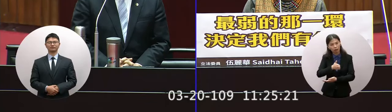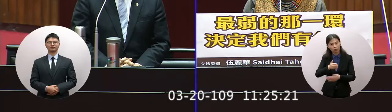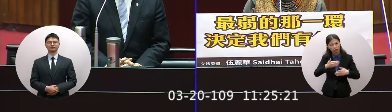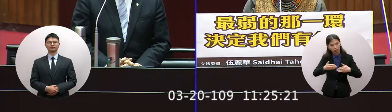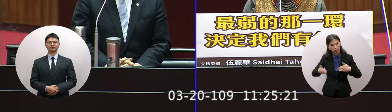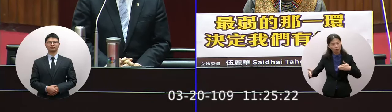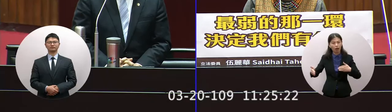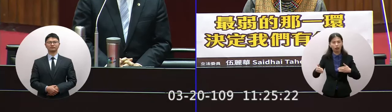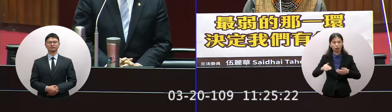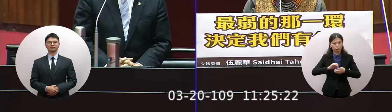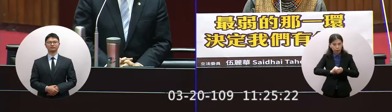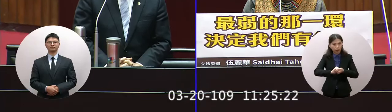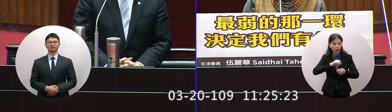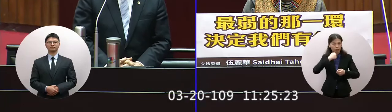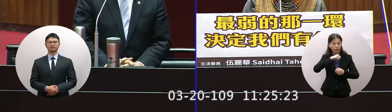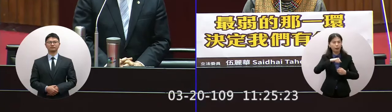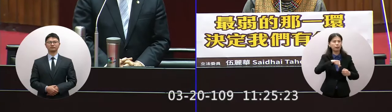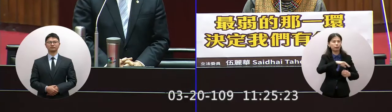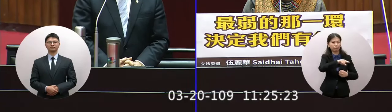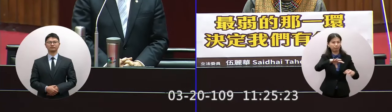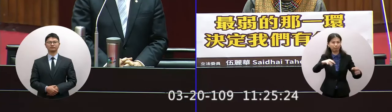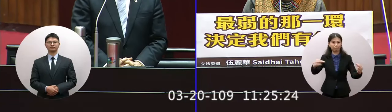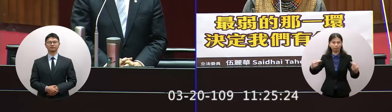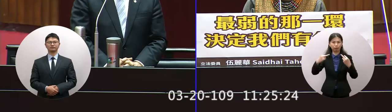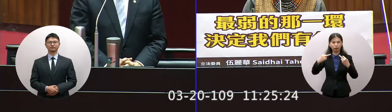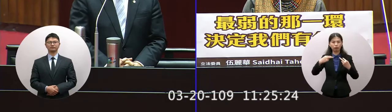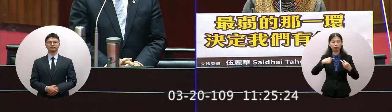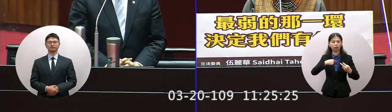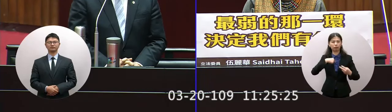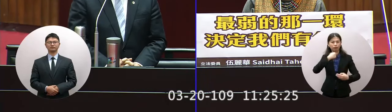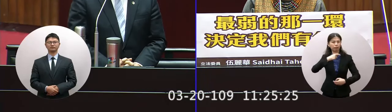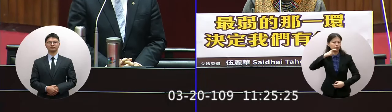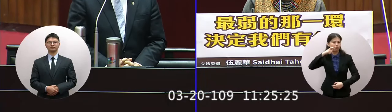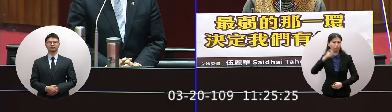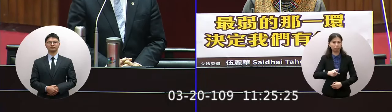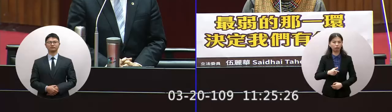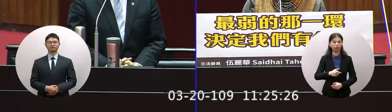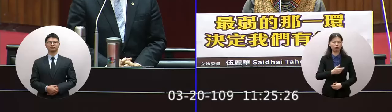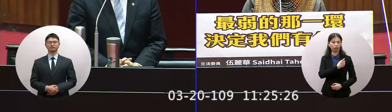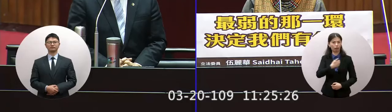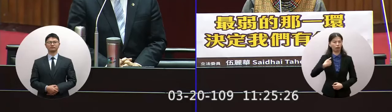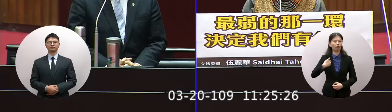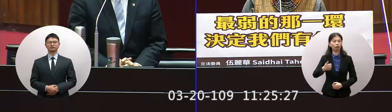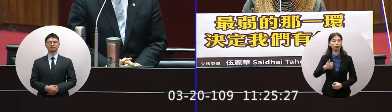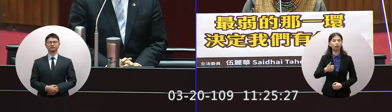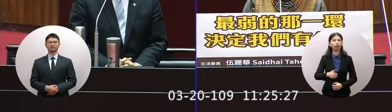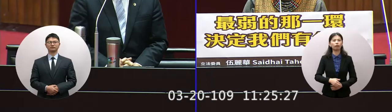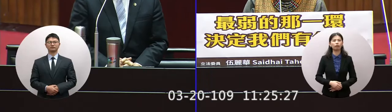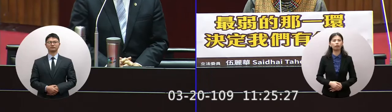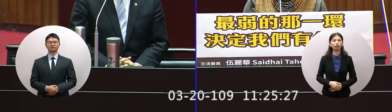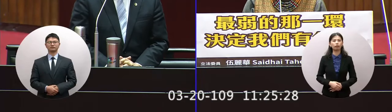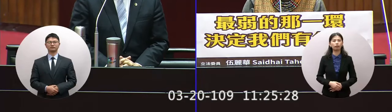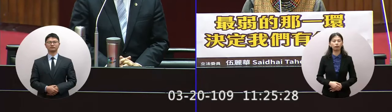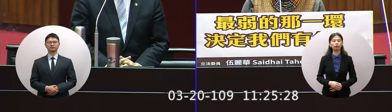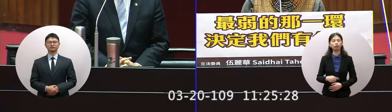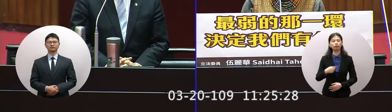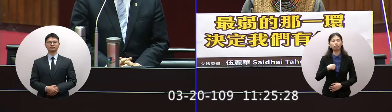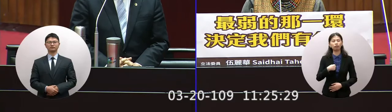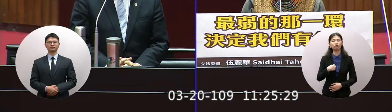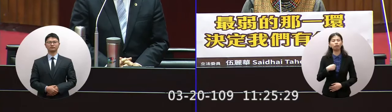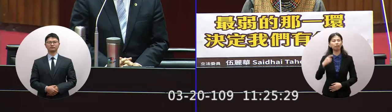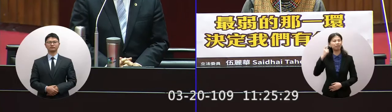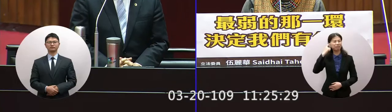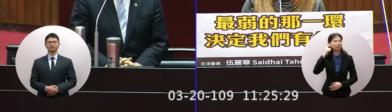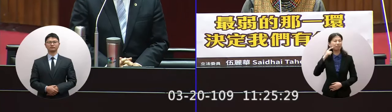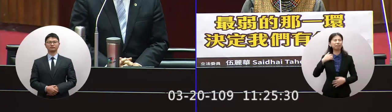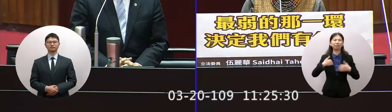湾在世界的眼中，它是一个强韧有能耐的一个国家。好，我想我在这个地方真的是感